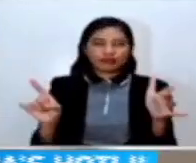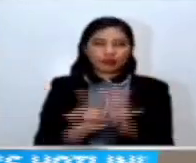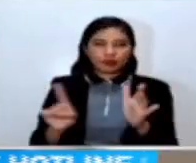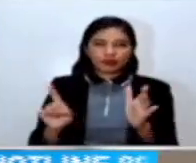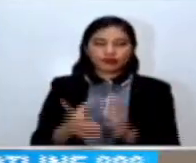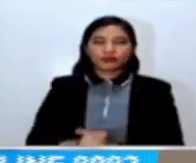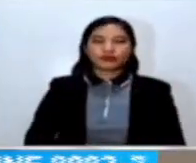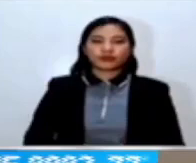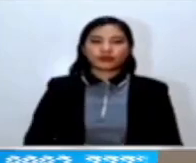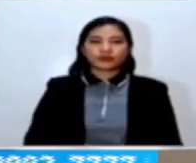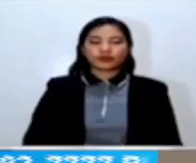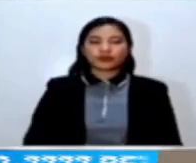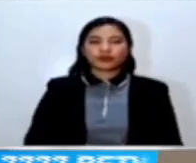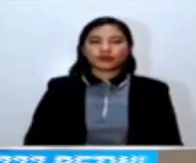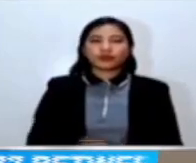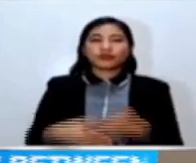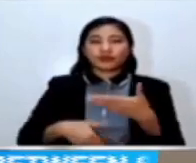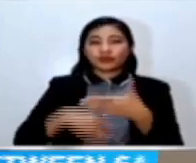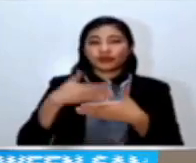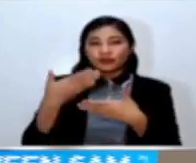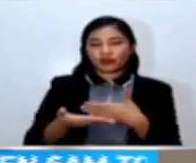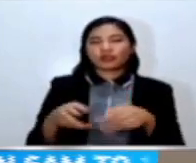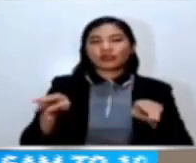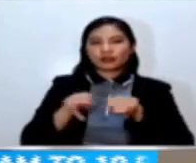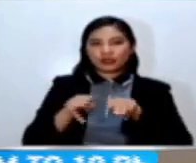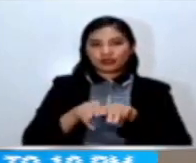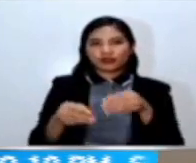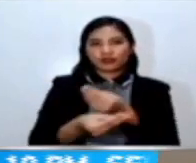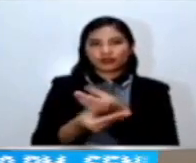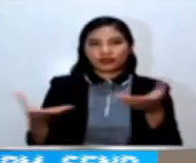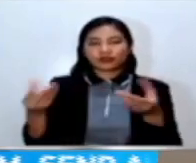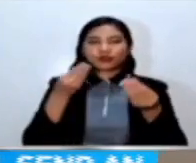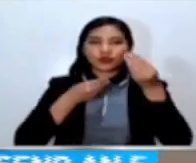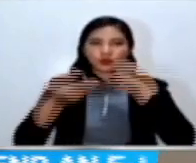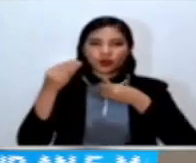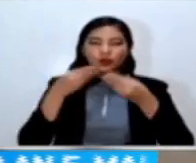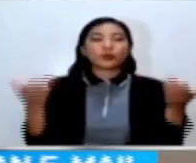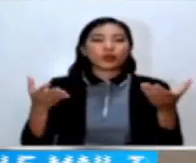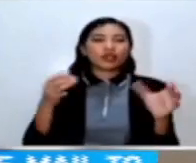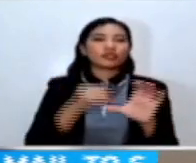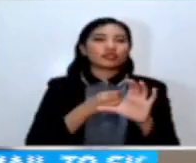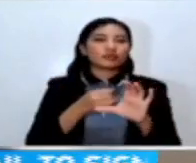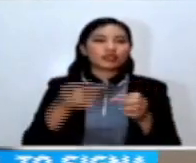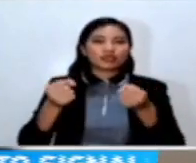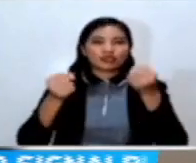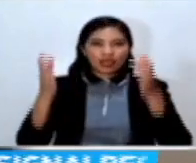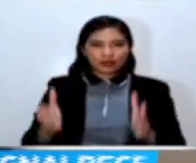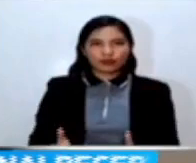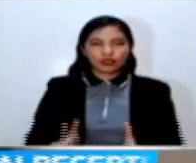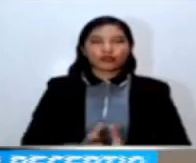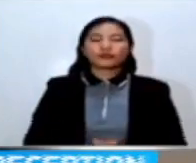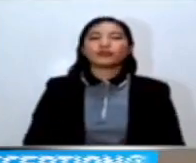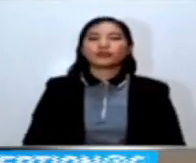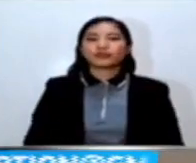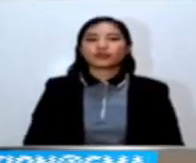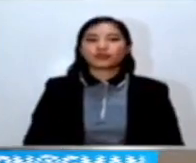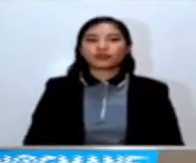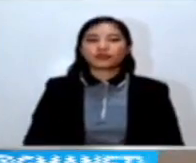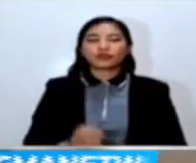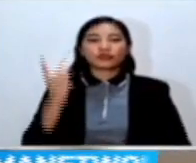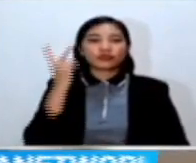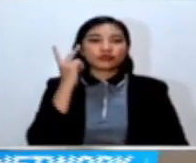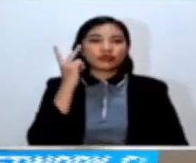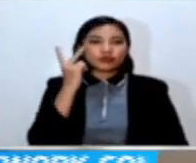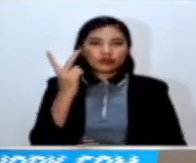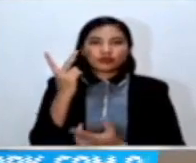Namigay po ng pagkain sa Marikina bilang tulong sa mga jeepney at pedicab driver na apektado ng lockdown. May ulat on the spot si Mark Makalalad ng